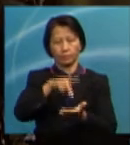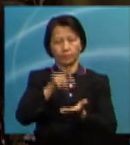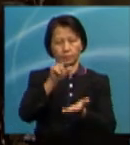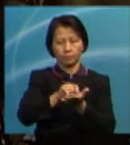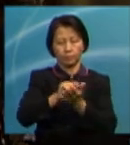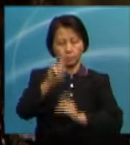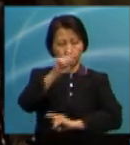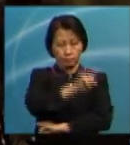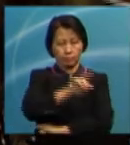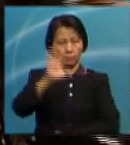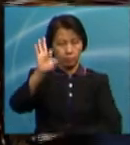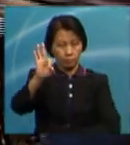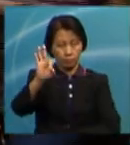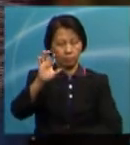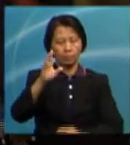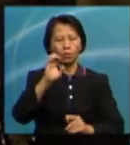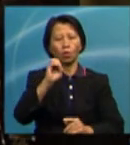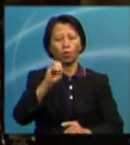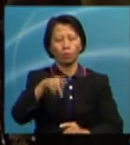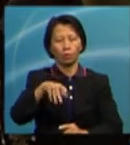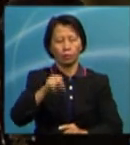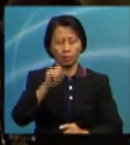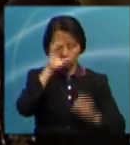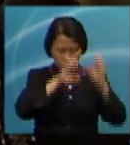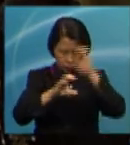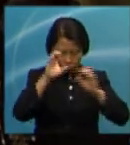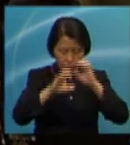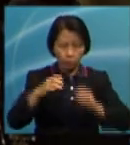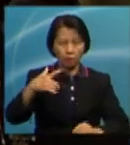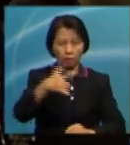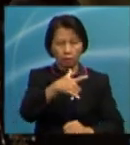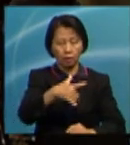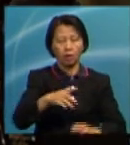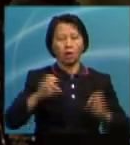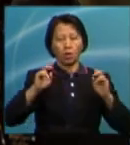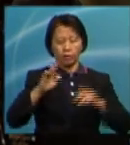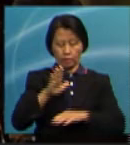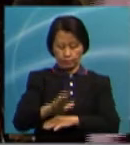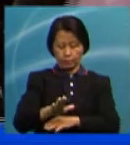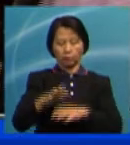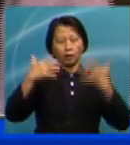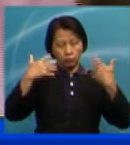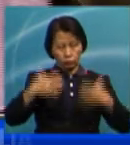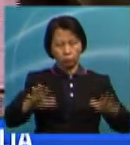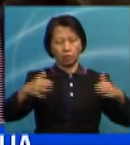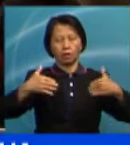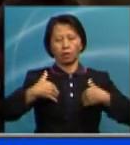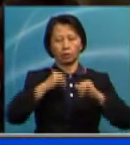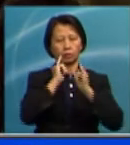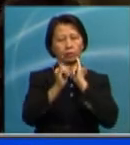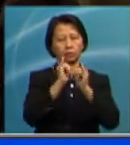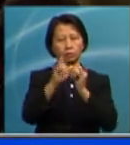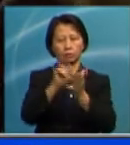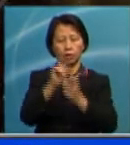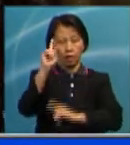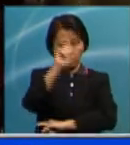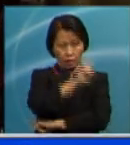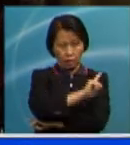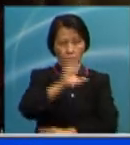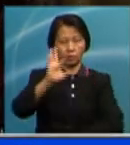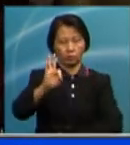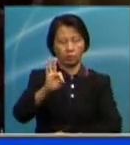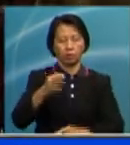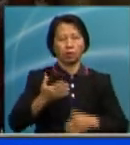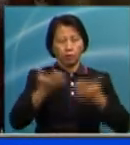operasi mencari dan menyelamat MH370 baik petang tadi telah pun berlangsungnya sidang media untuk hari kesembilan ini